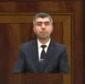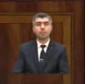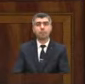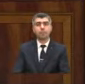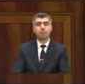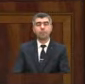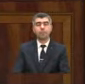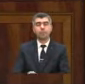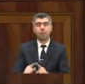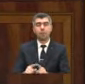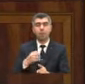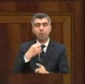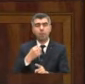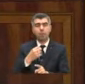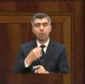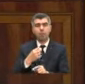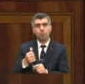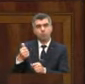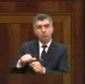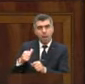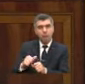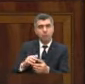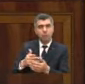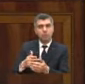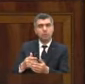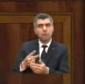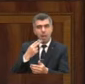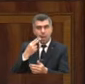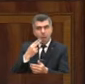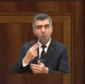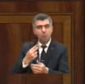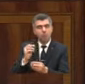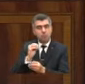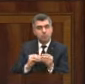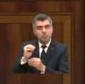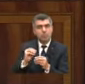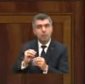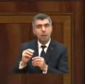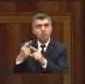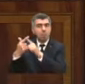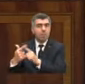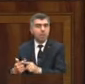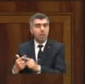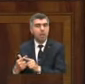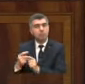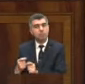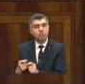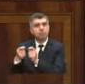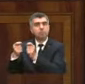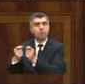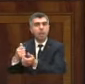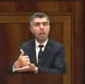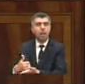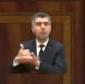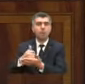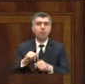على المشروبات الكحولية الغازية والسكرية على السجائر، كذلك على أرباح الشركات لتصنيع الأدوية، ويدعو بجانب